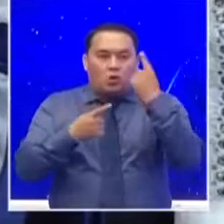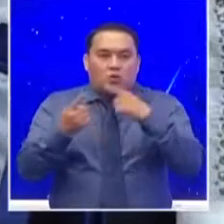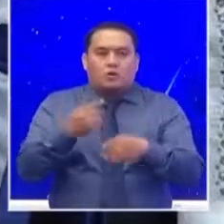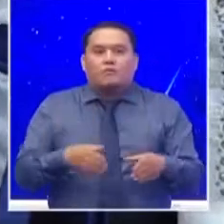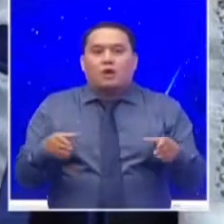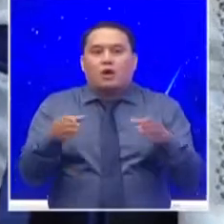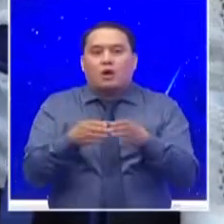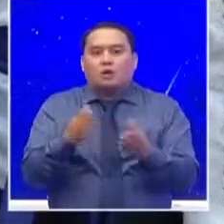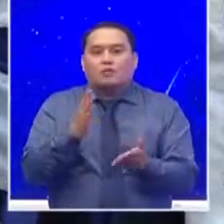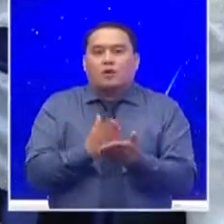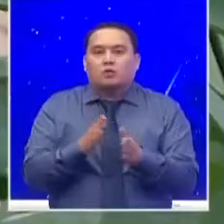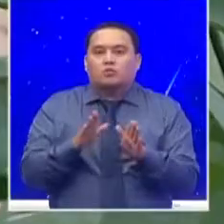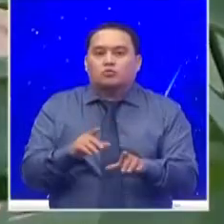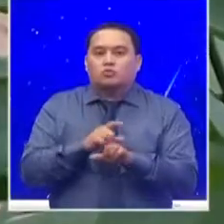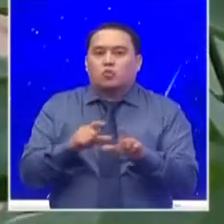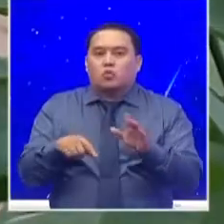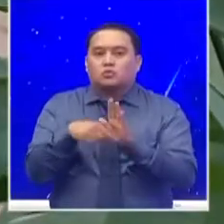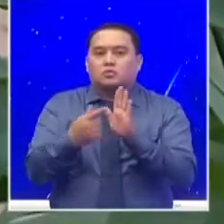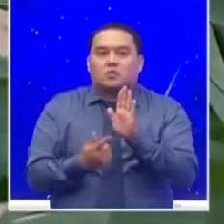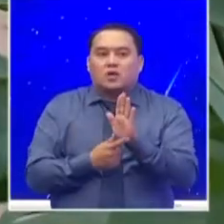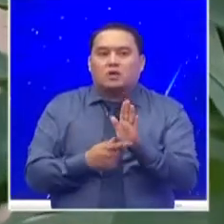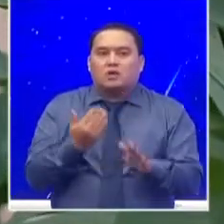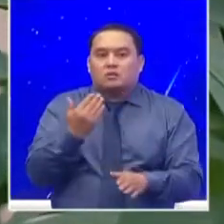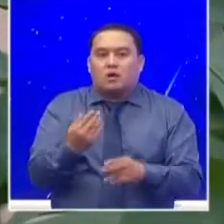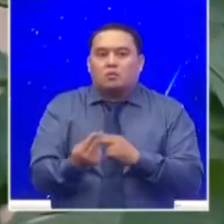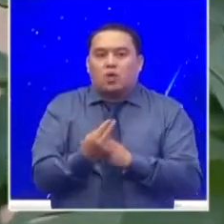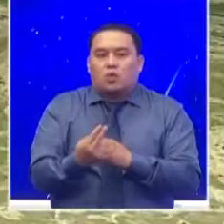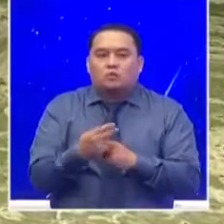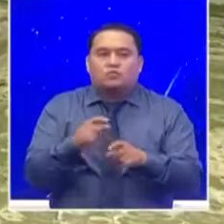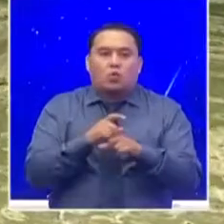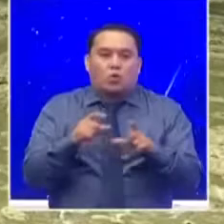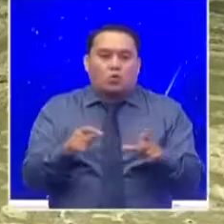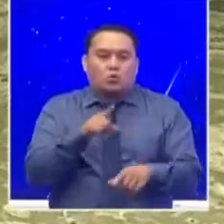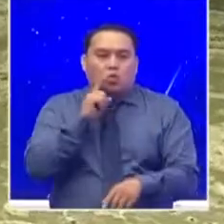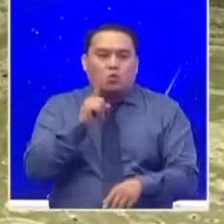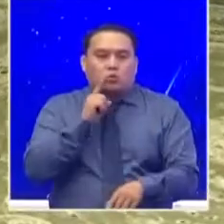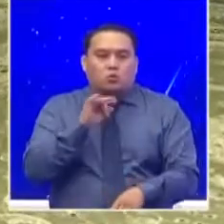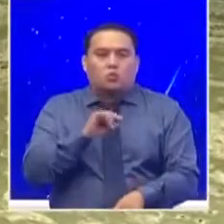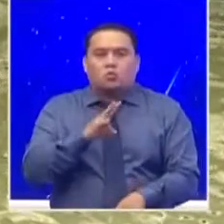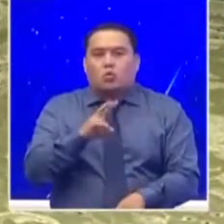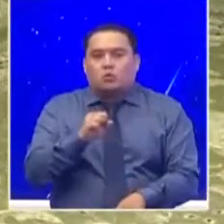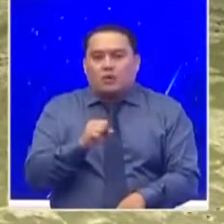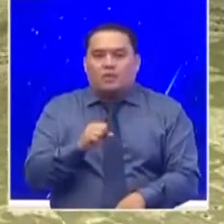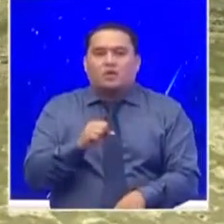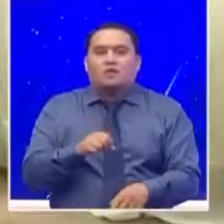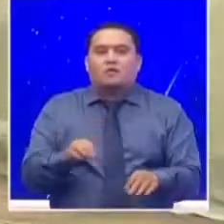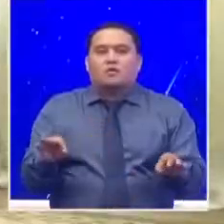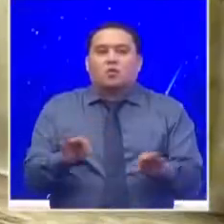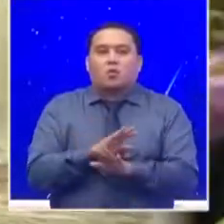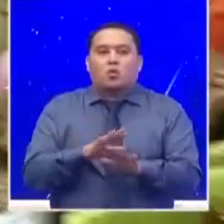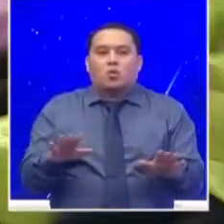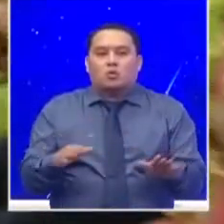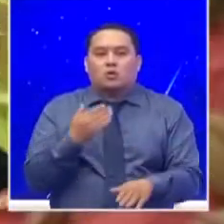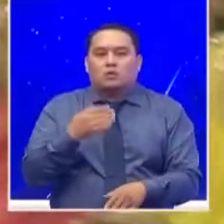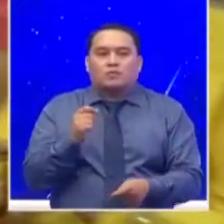коллективы, которые действуют не только при школе номер 17, но также при образовательном учреждении ЮНОНА. Здесь есть оркестр ксилофонистов, духовой